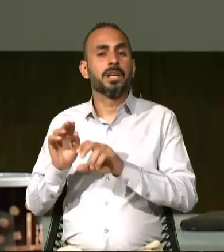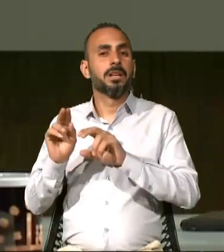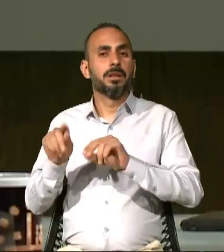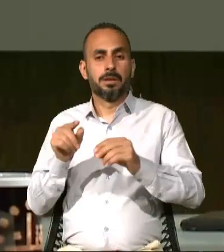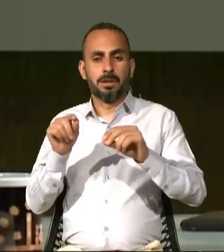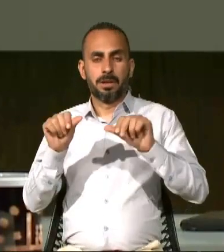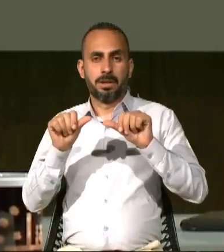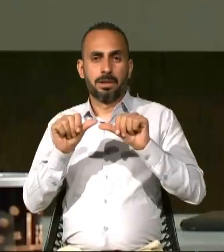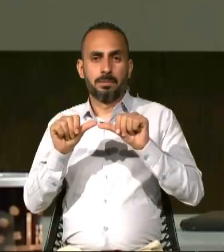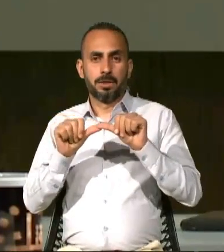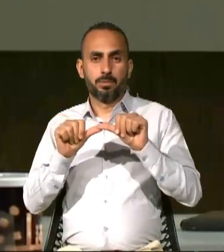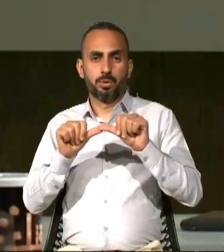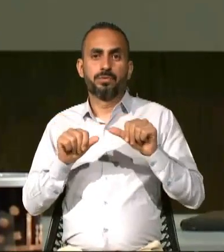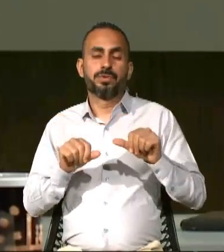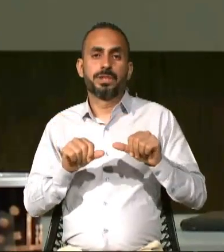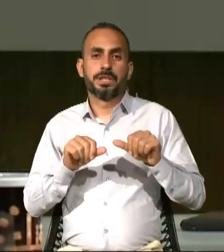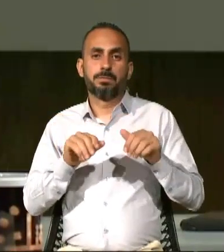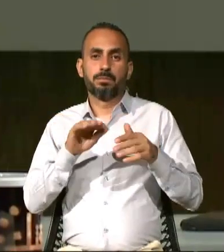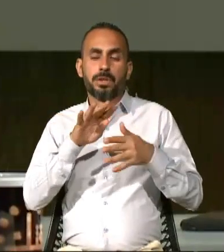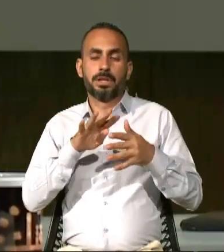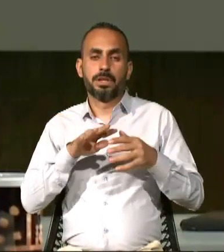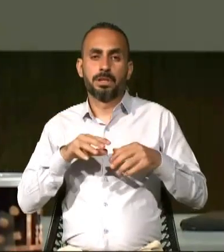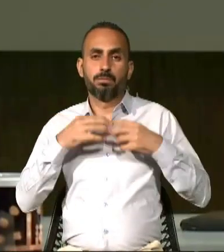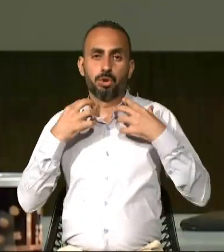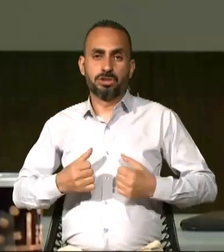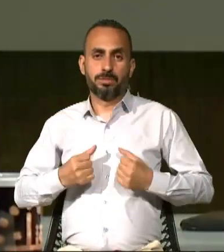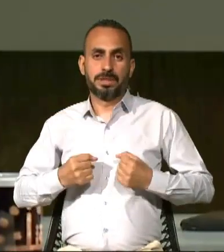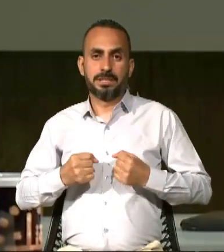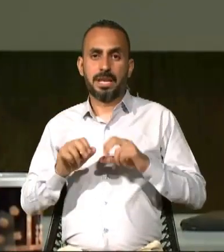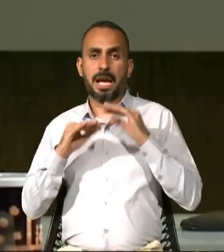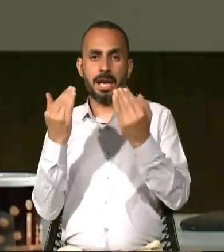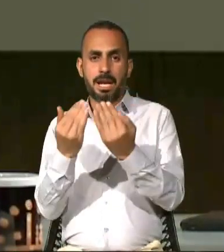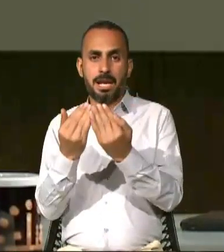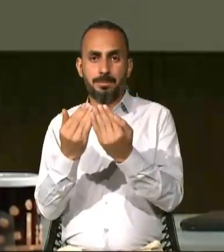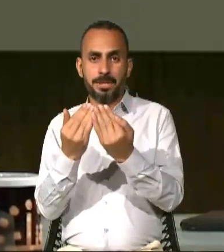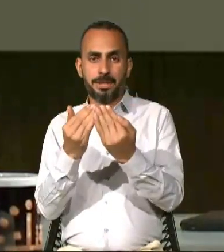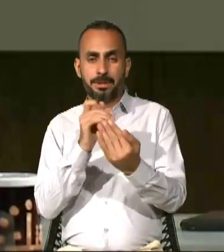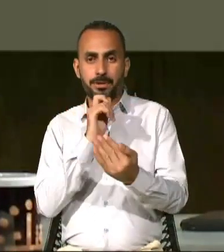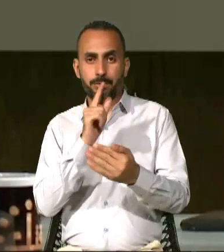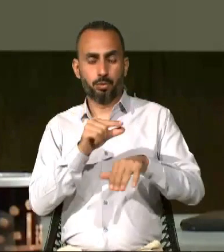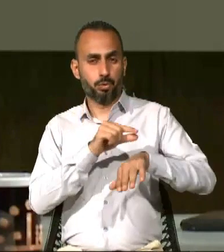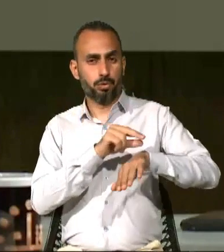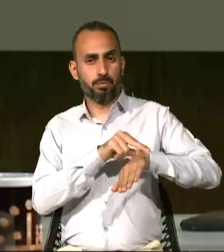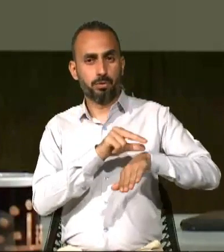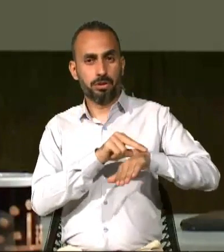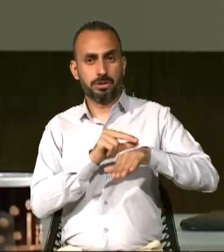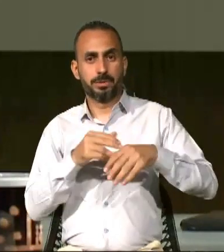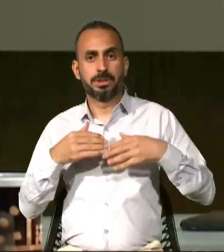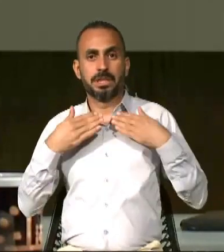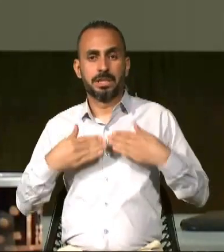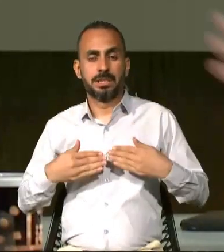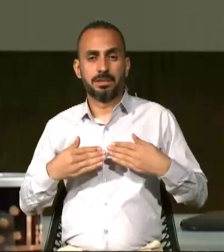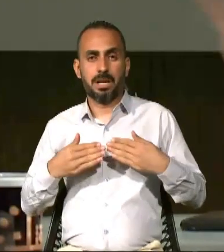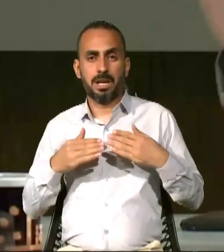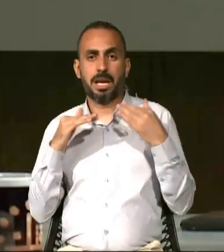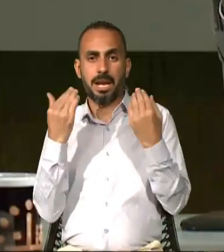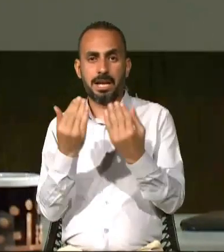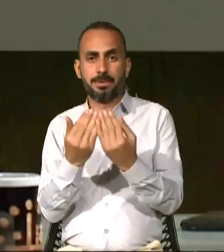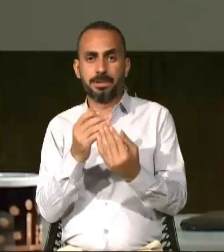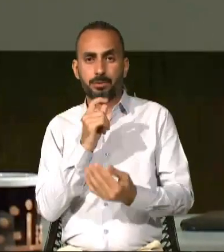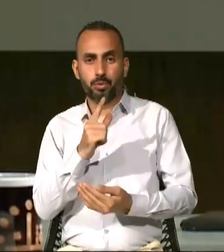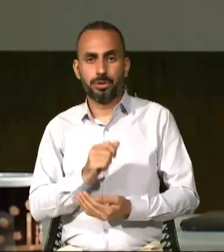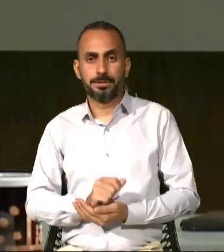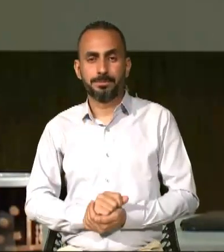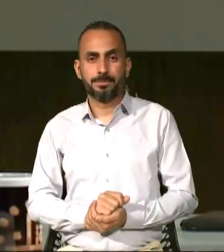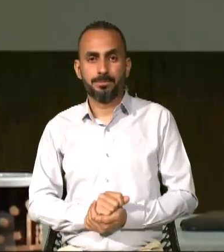الصحه العالميه، طبعا منظمه الصحه العالميه احنا كل يوم بنشوفها دلوقتي. في ناس زعلانه منها وناس لا، ما